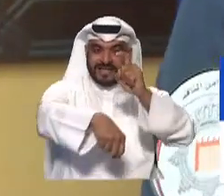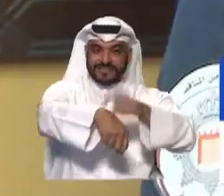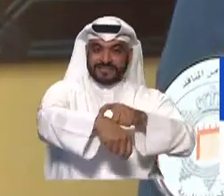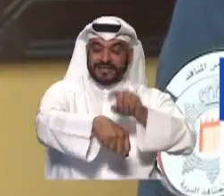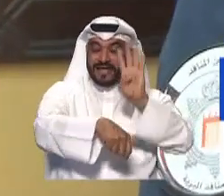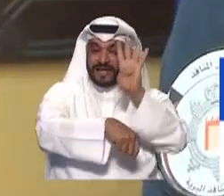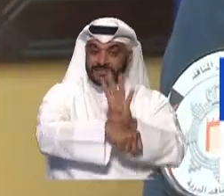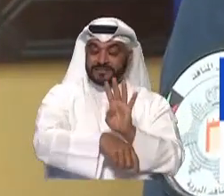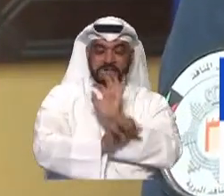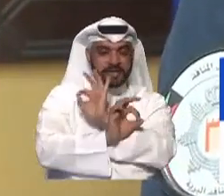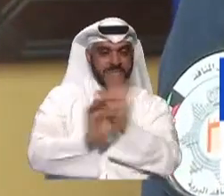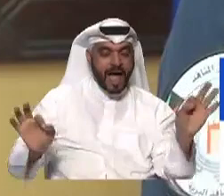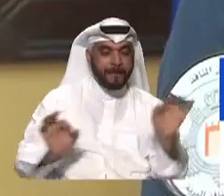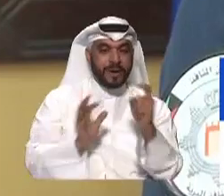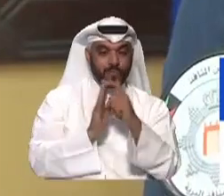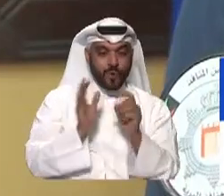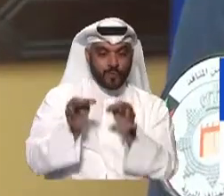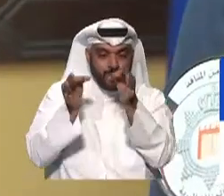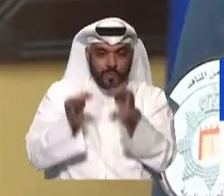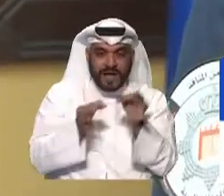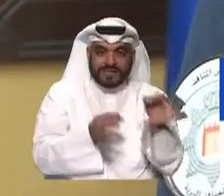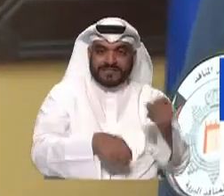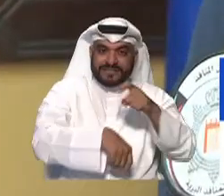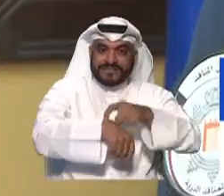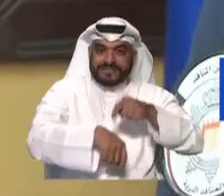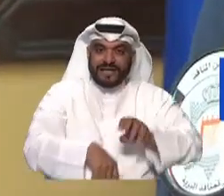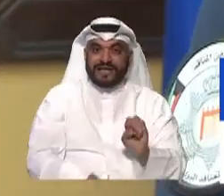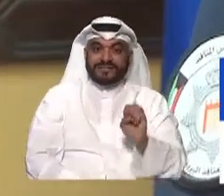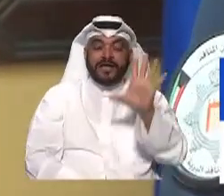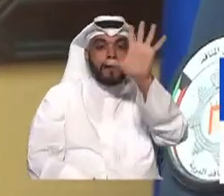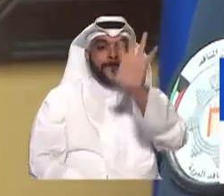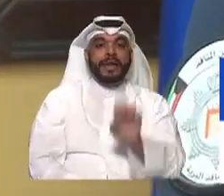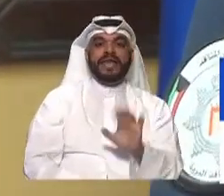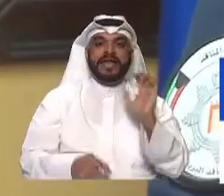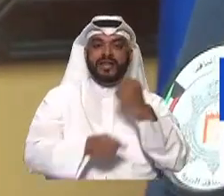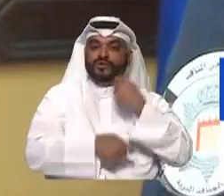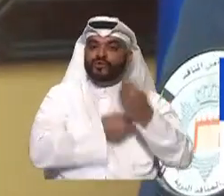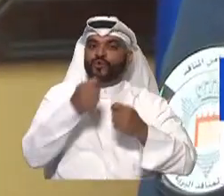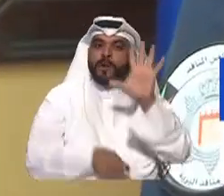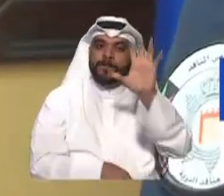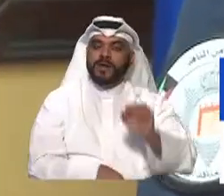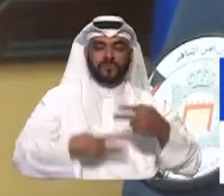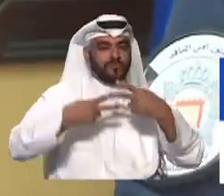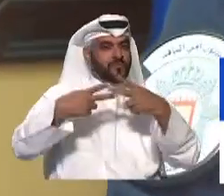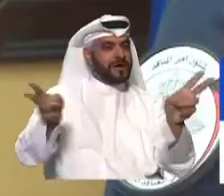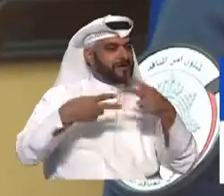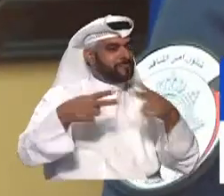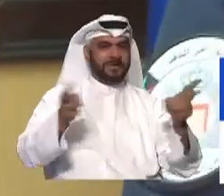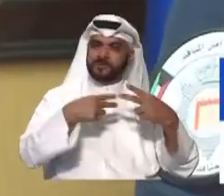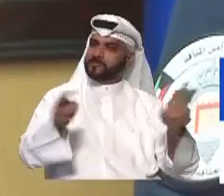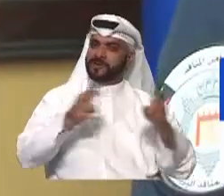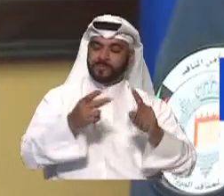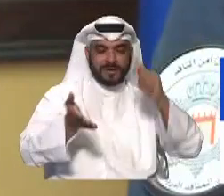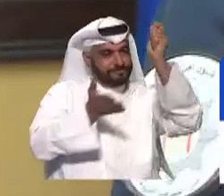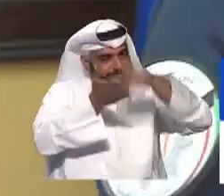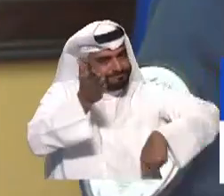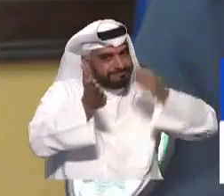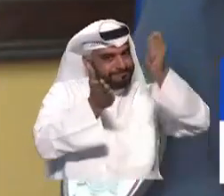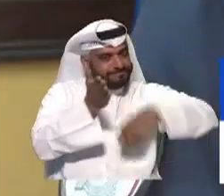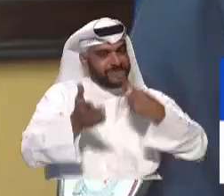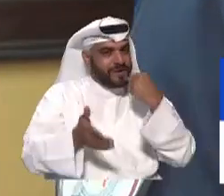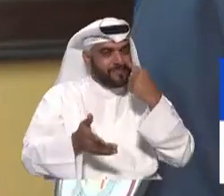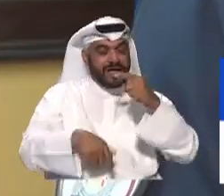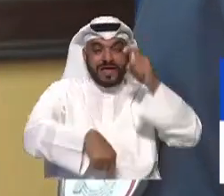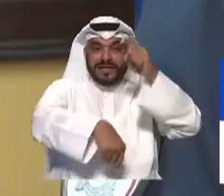النظام وقت العمل في المساء، فرحبوا بالفكرة وطبعا أقروها على أساس أنها تكون